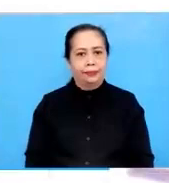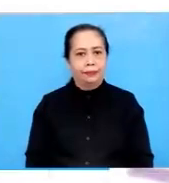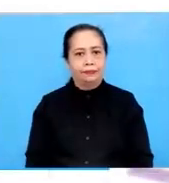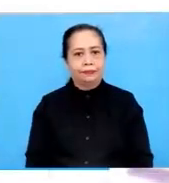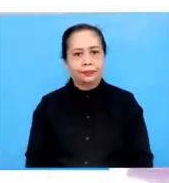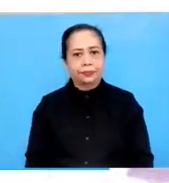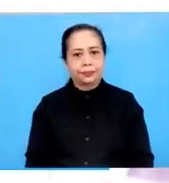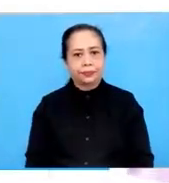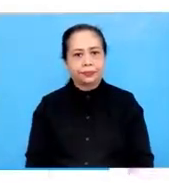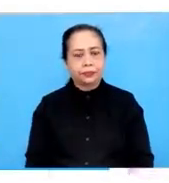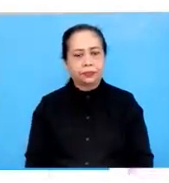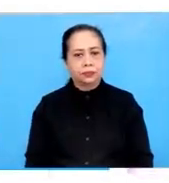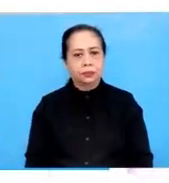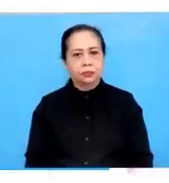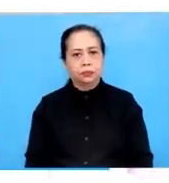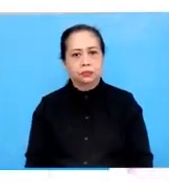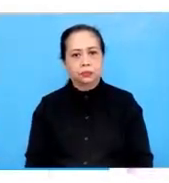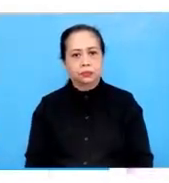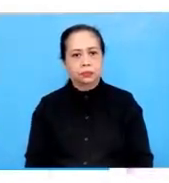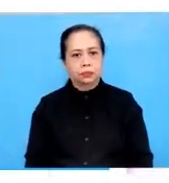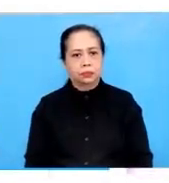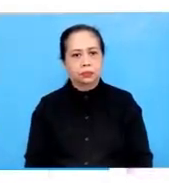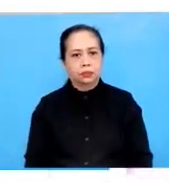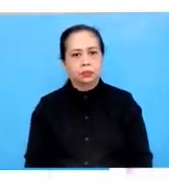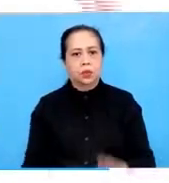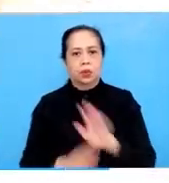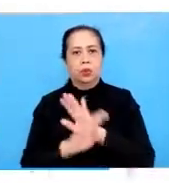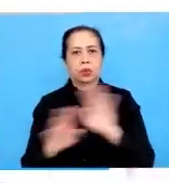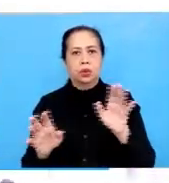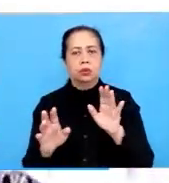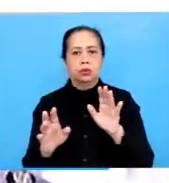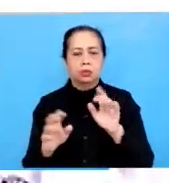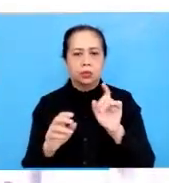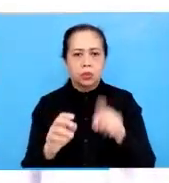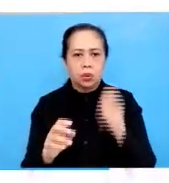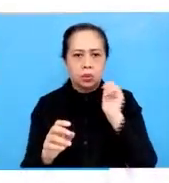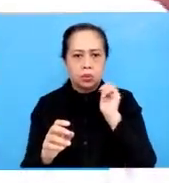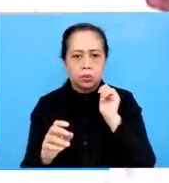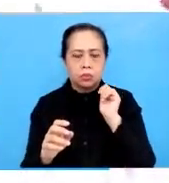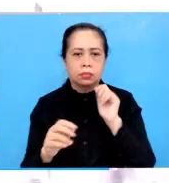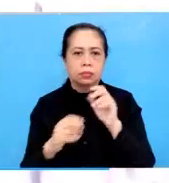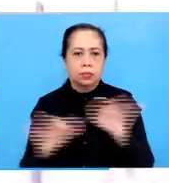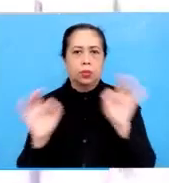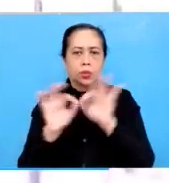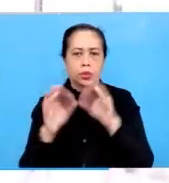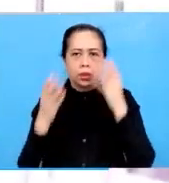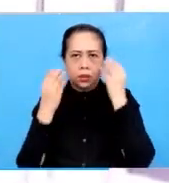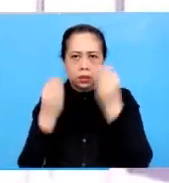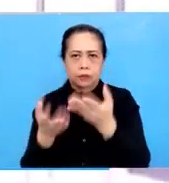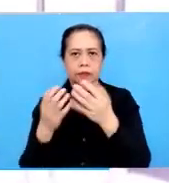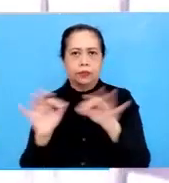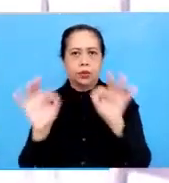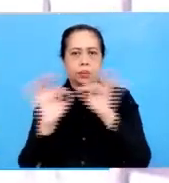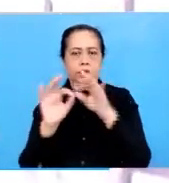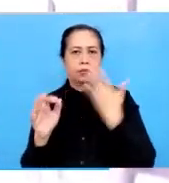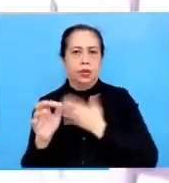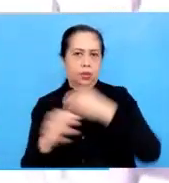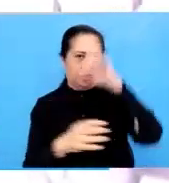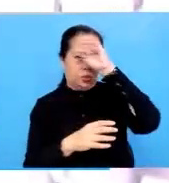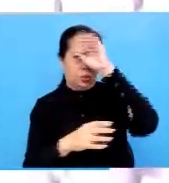Kaya nating tahalaga ng aking lolo dahil siya po